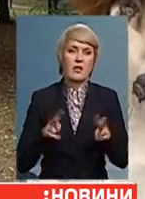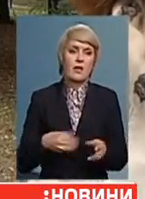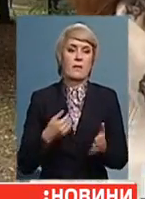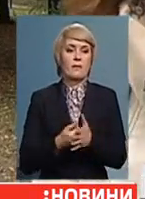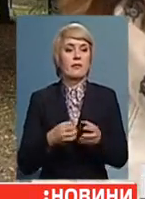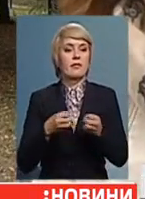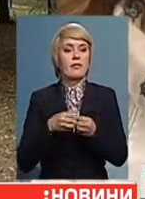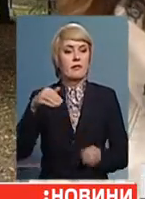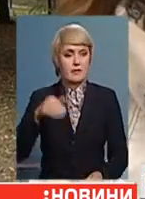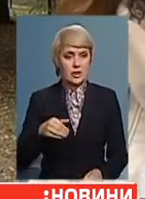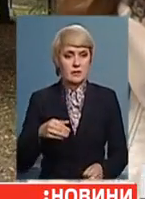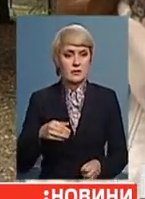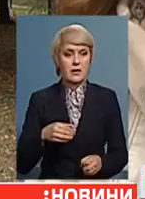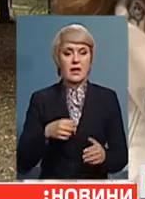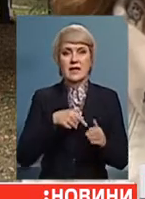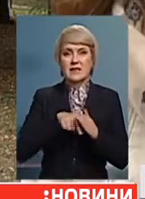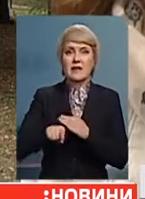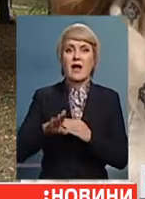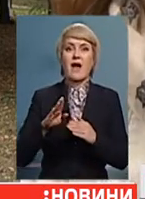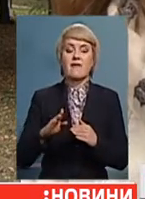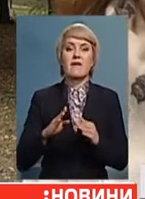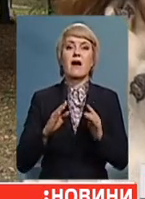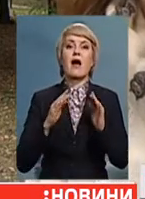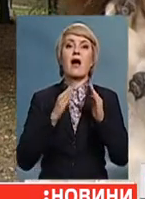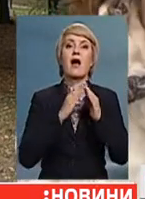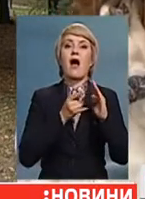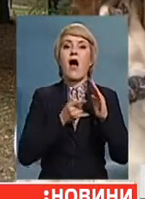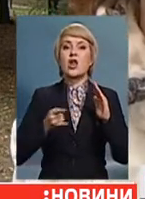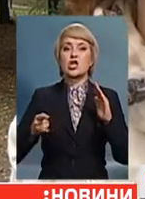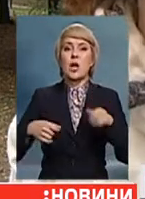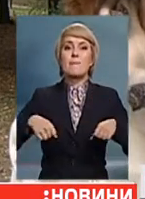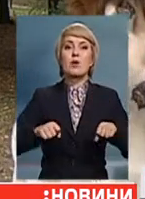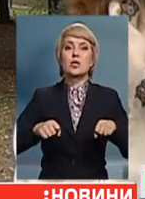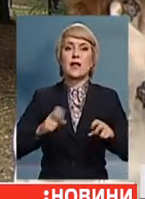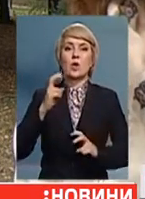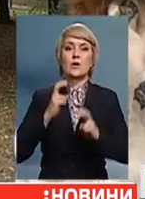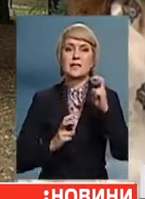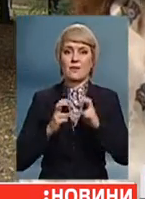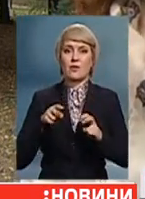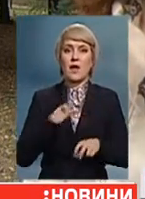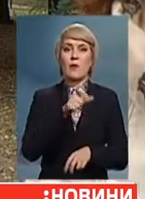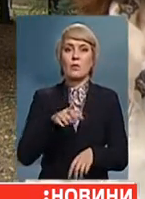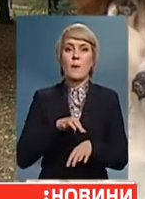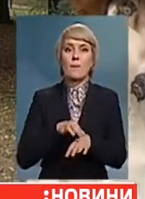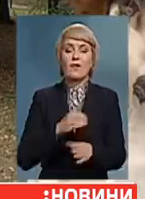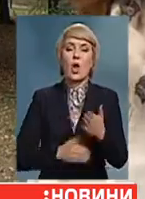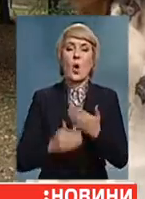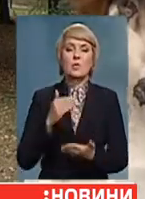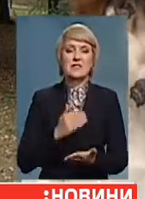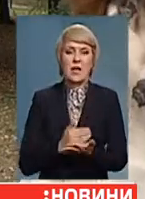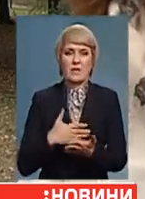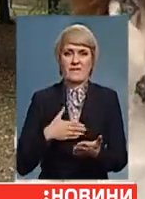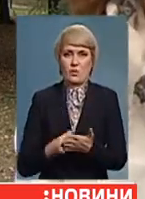10 тисяч, загнали в гаражі мотоциклетного заводу. І там люди провели цю останню в своєму житті